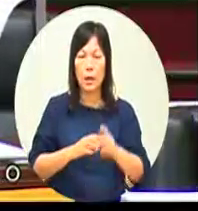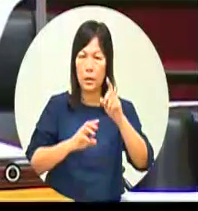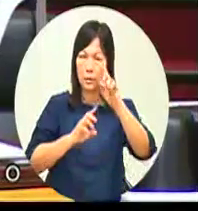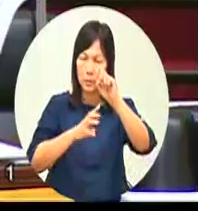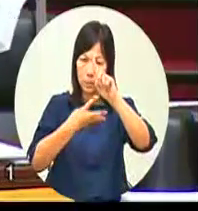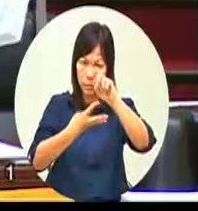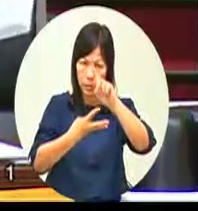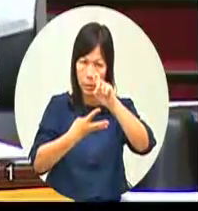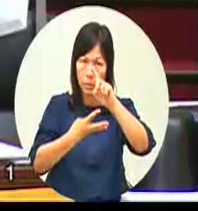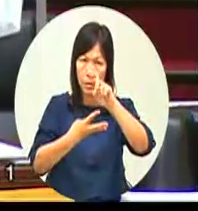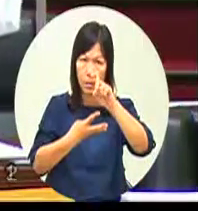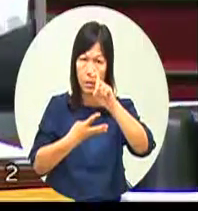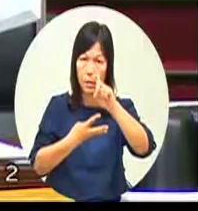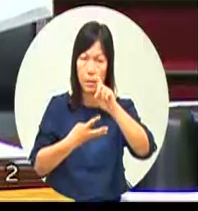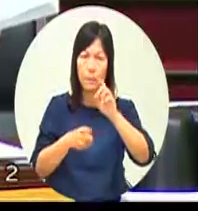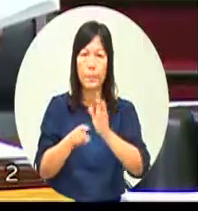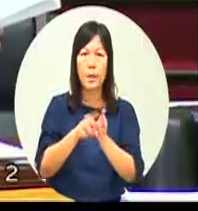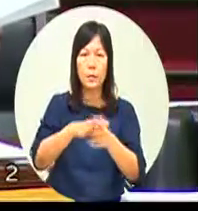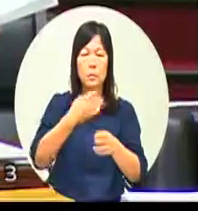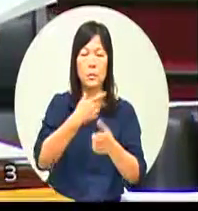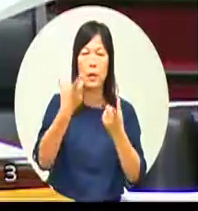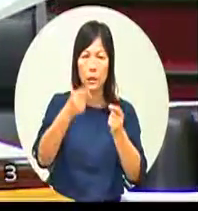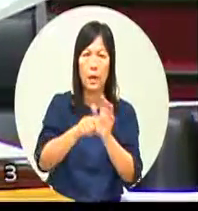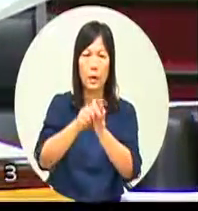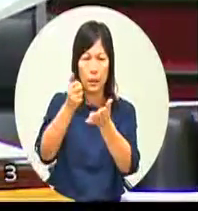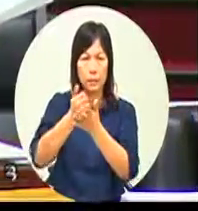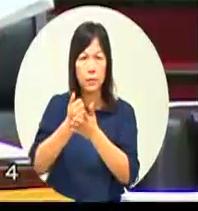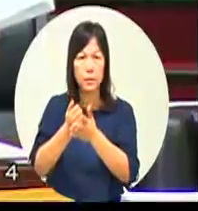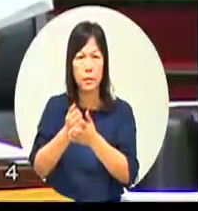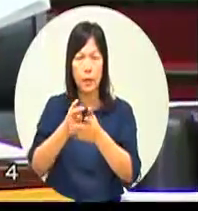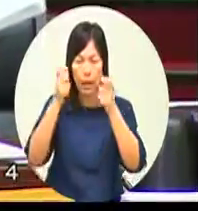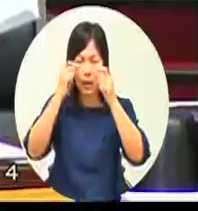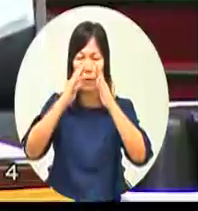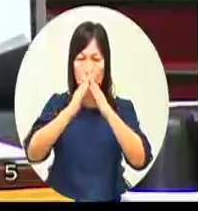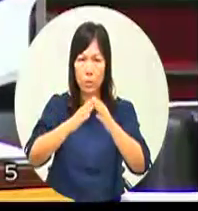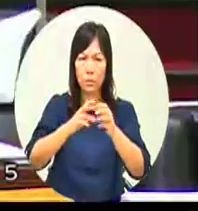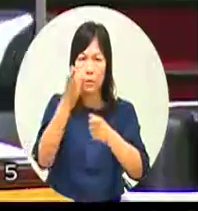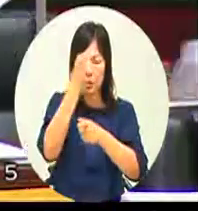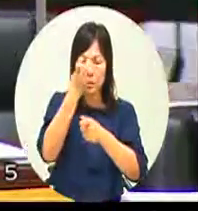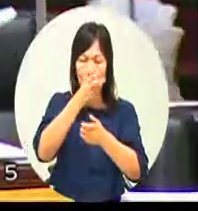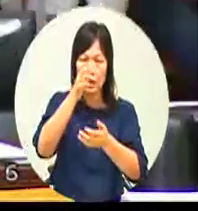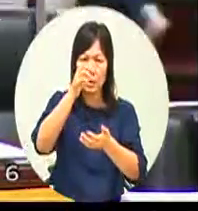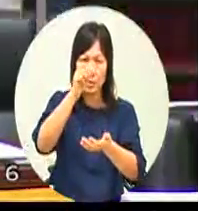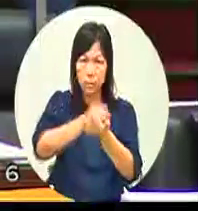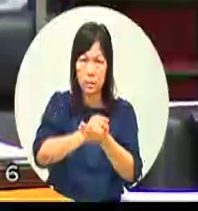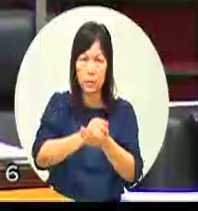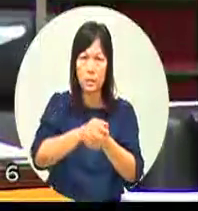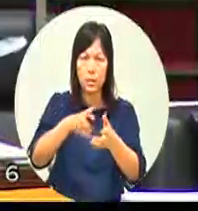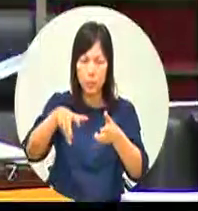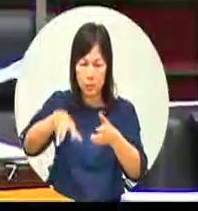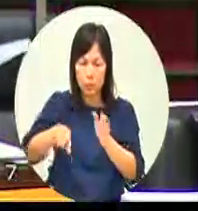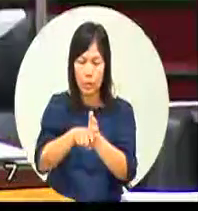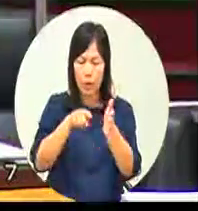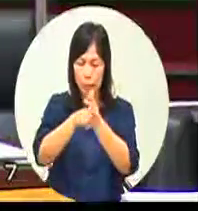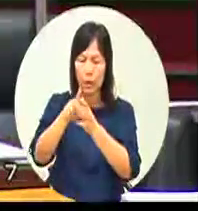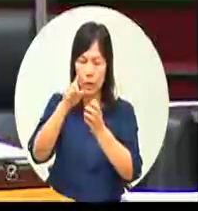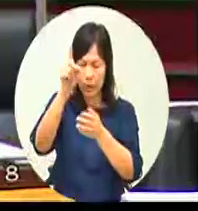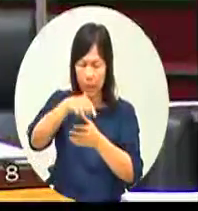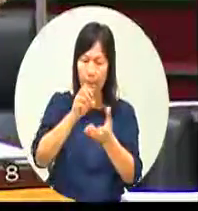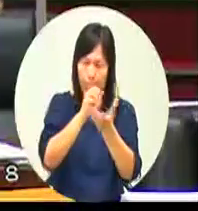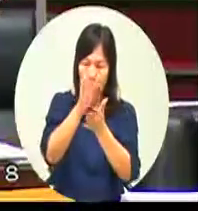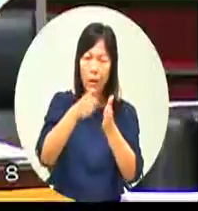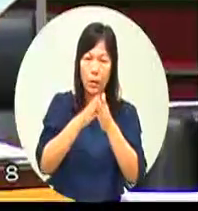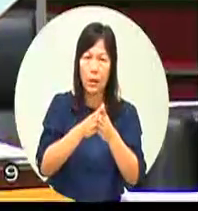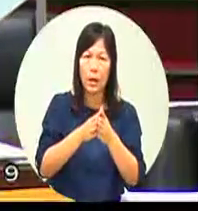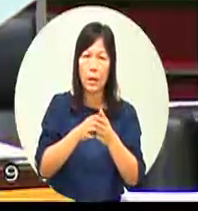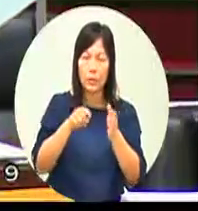11月4号的时候我们也可以请高雄市审计处来做专案报告啊，因为这个